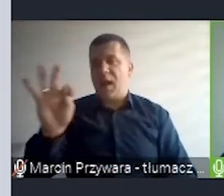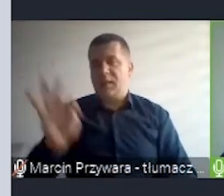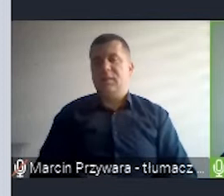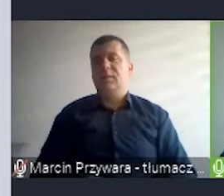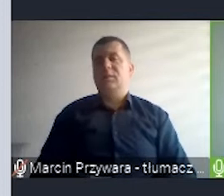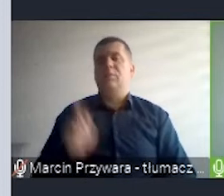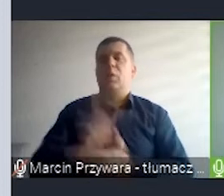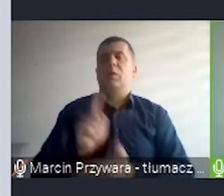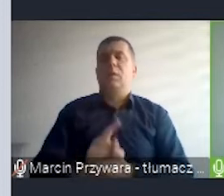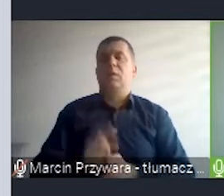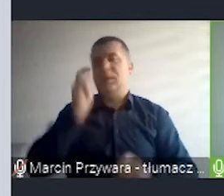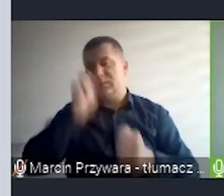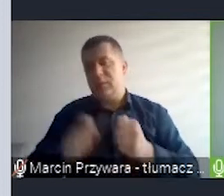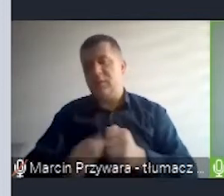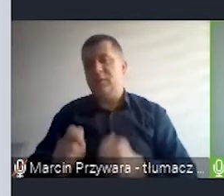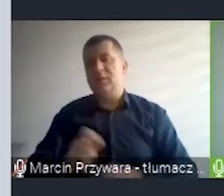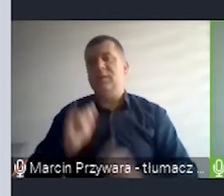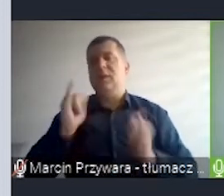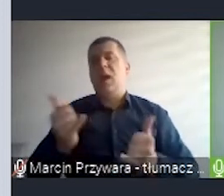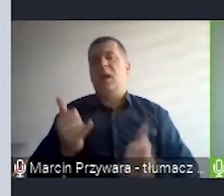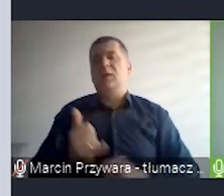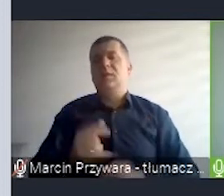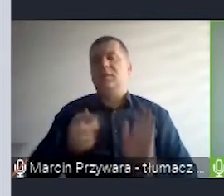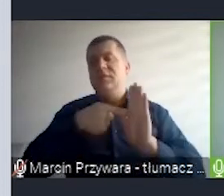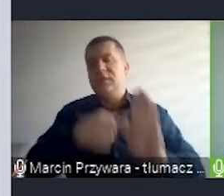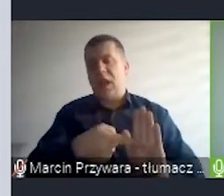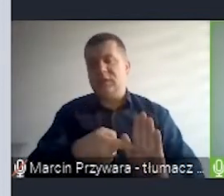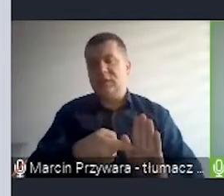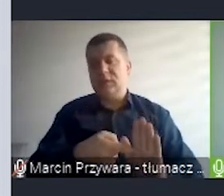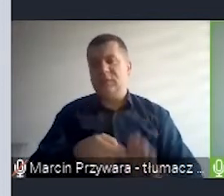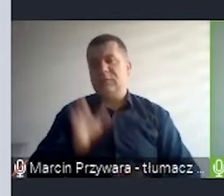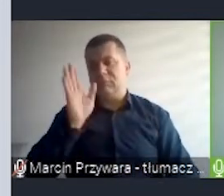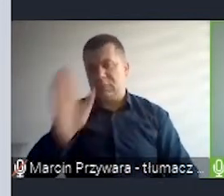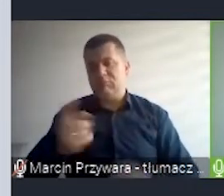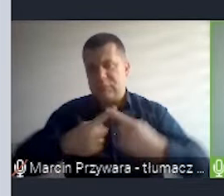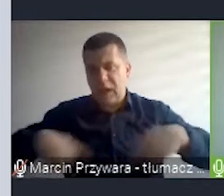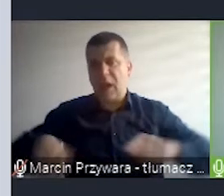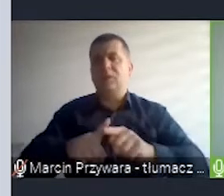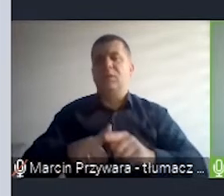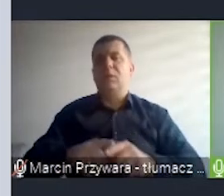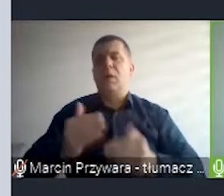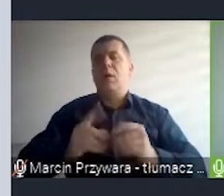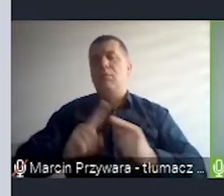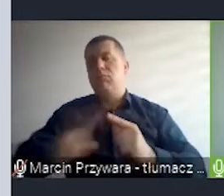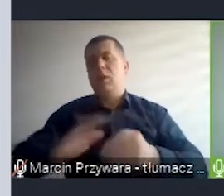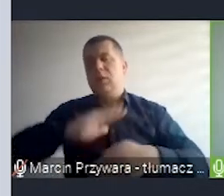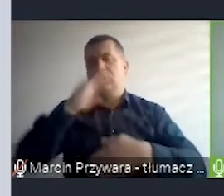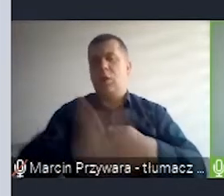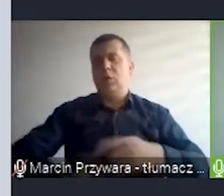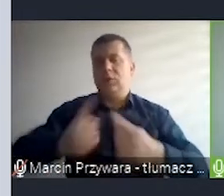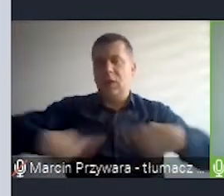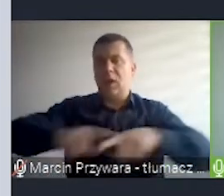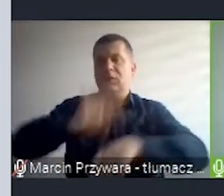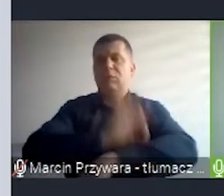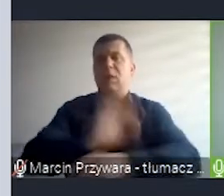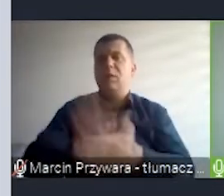o sprawdzenie jakichś wskaźników, które miały zostać zrealizowane po zakończeniu realizacji projektu,